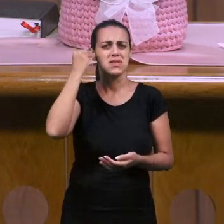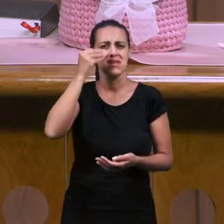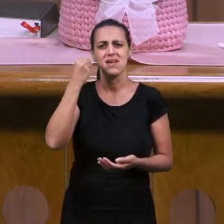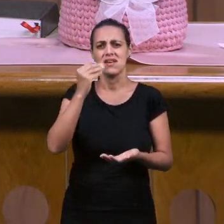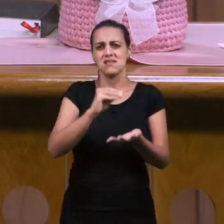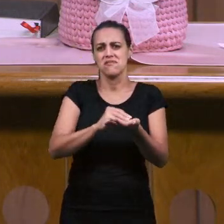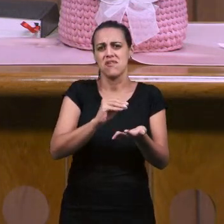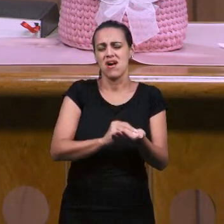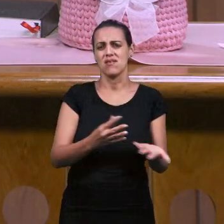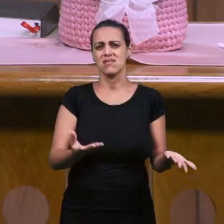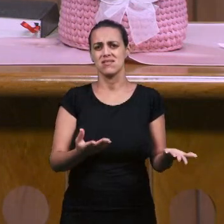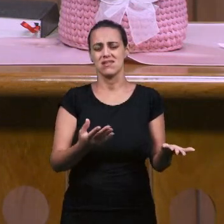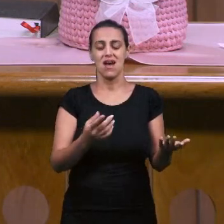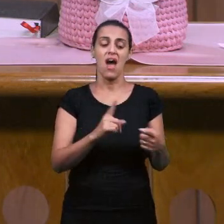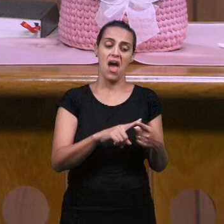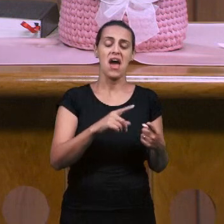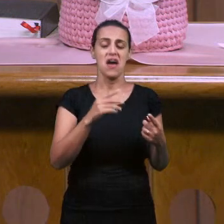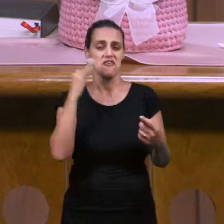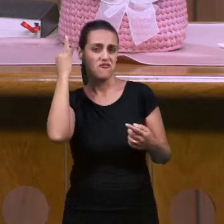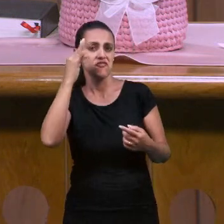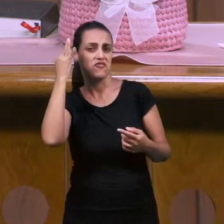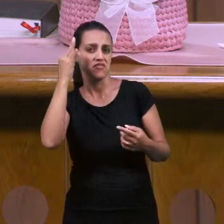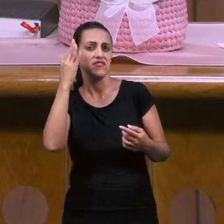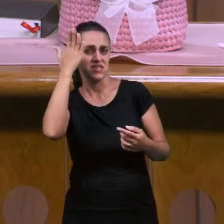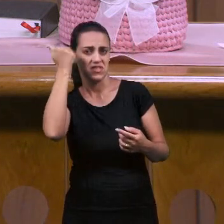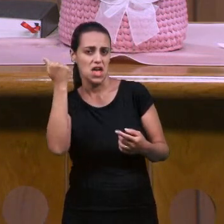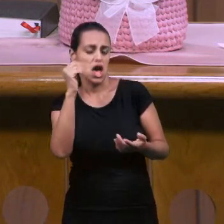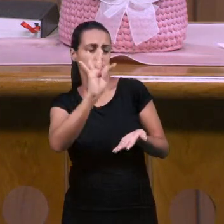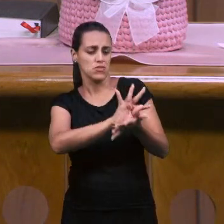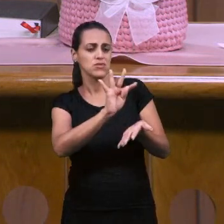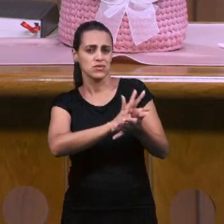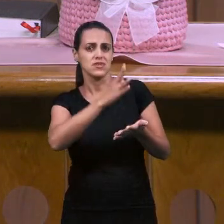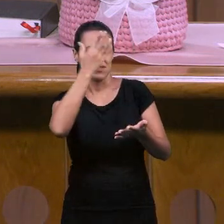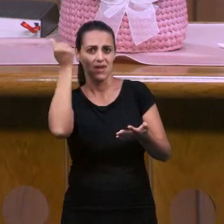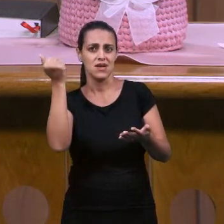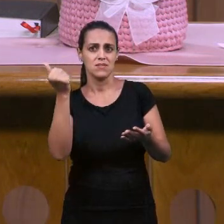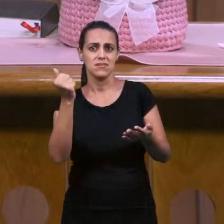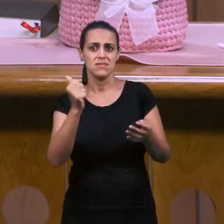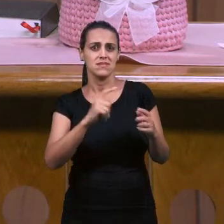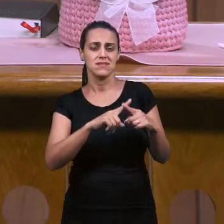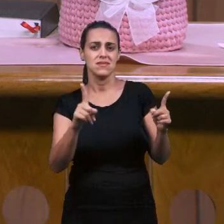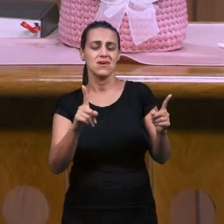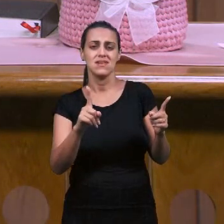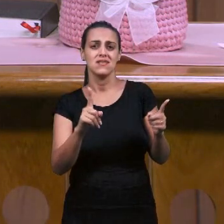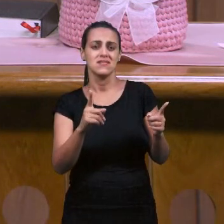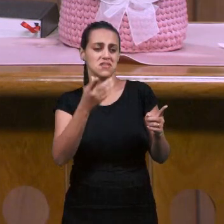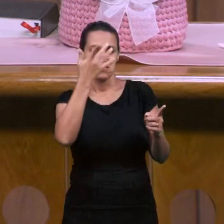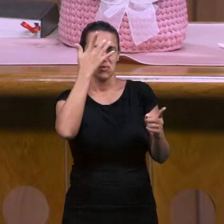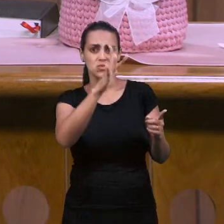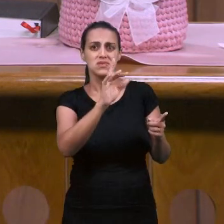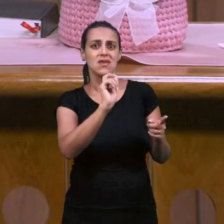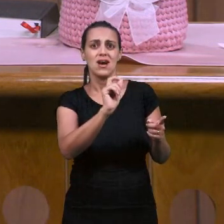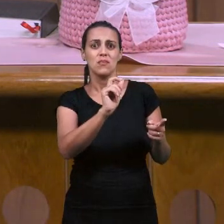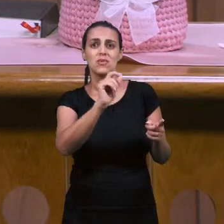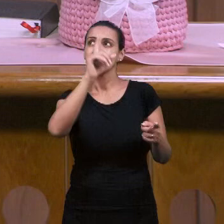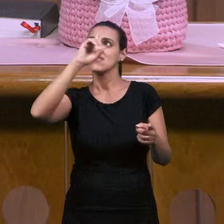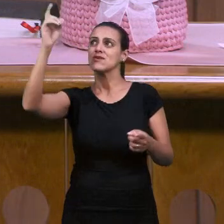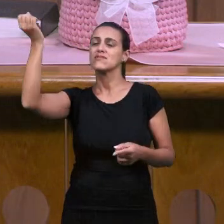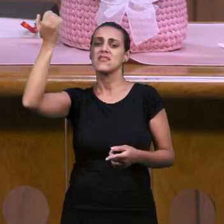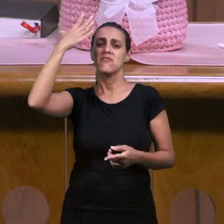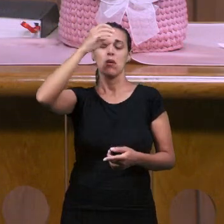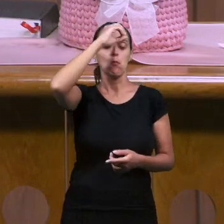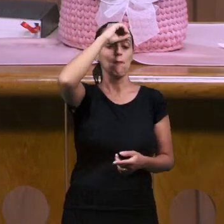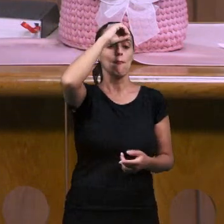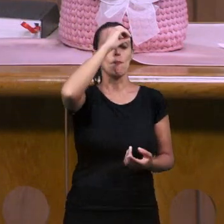Dieu. Non, la philosophie, il y sait. La théologie, il y sait, oui. Mais il nous sait seulement que Dieu, c'est un Dieu qui